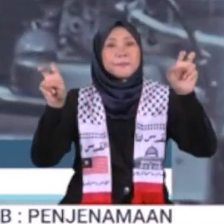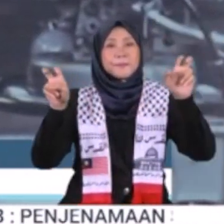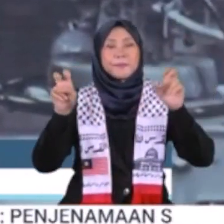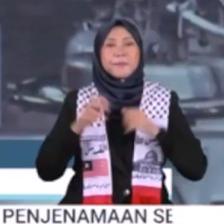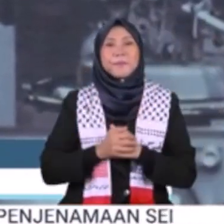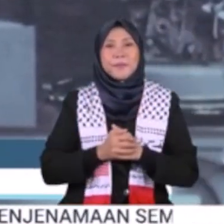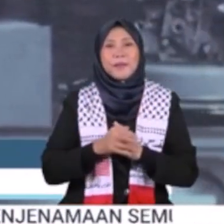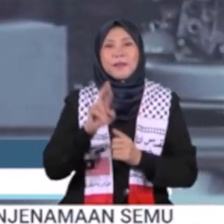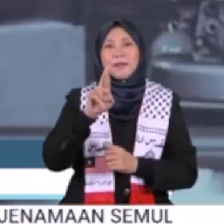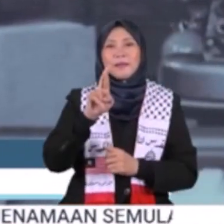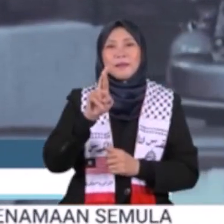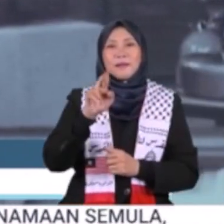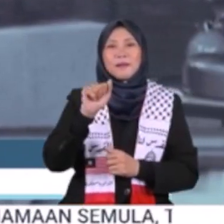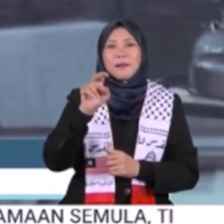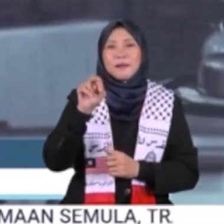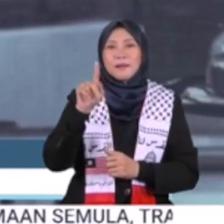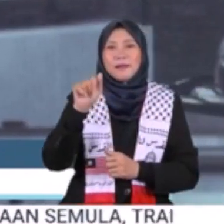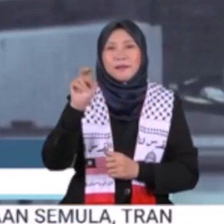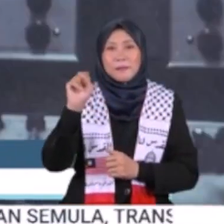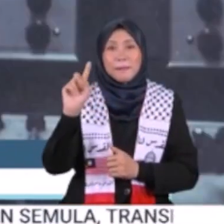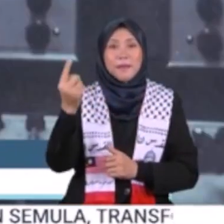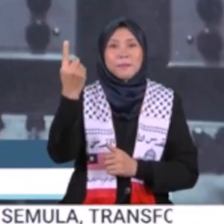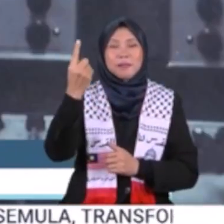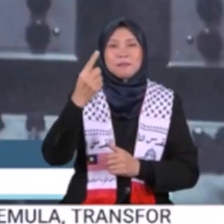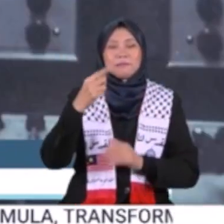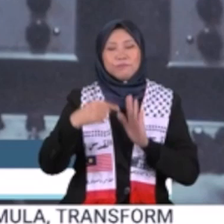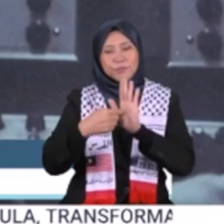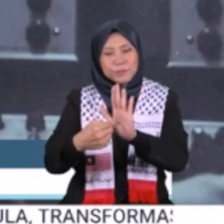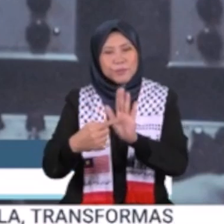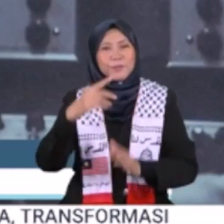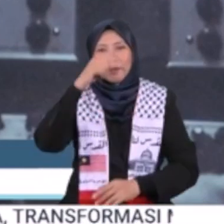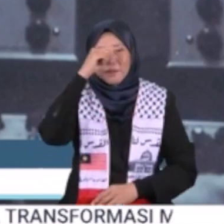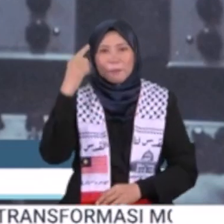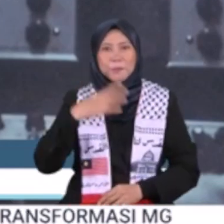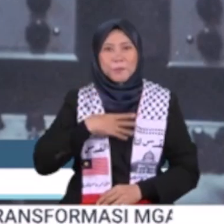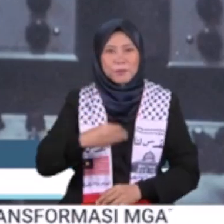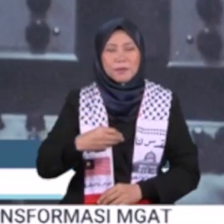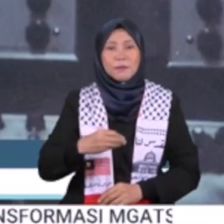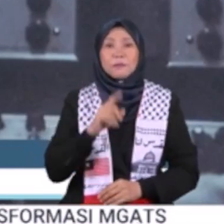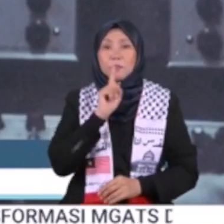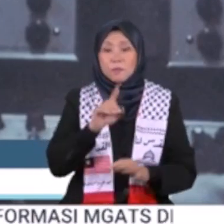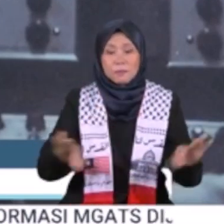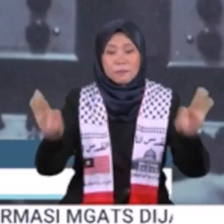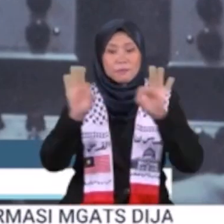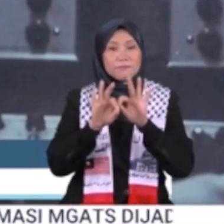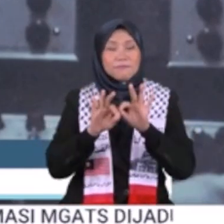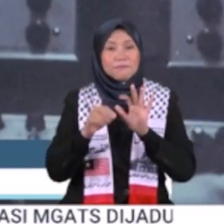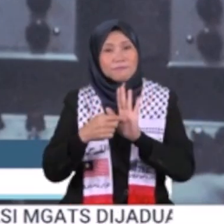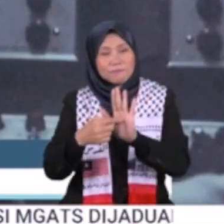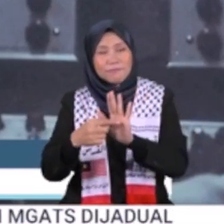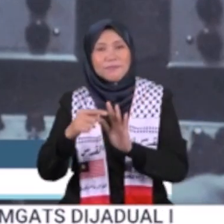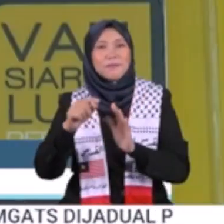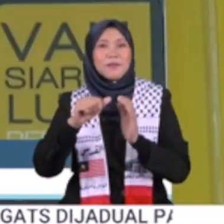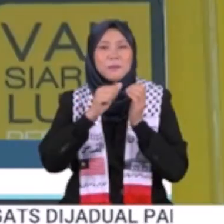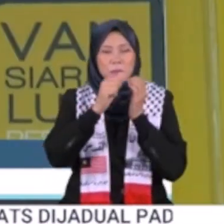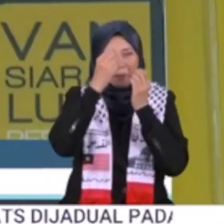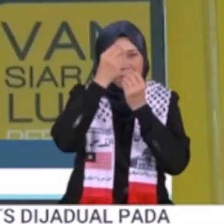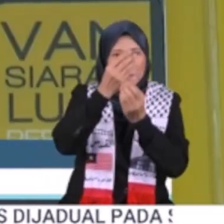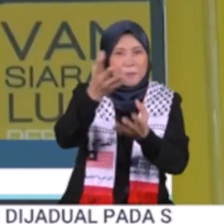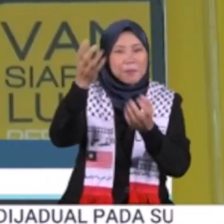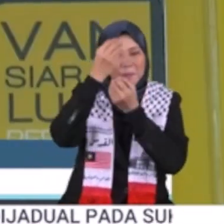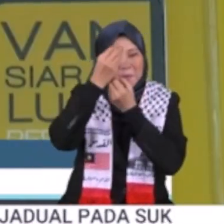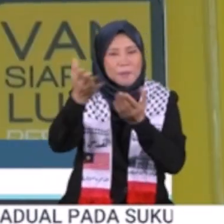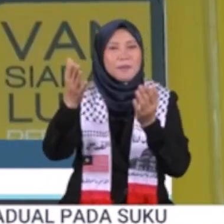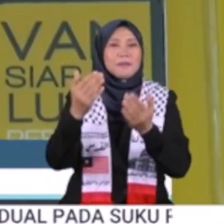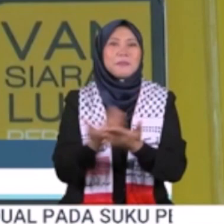sebagai rangkaian pertama disiarkan secara hitam putih. Kepentingan televisyen kepada masyarakat dalam menyebarkan maklumat